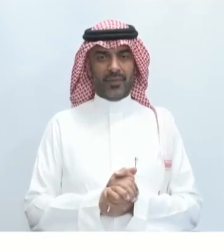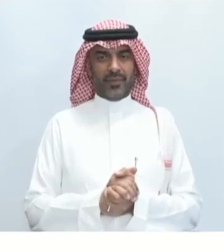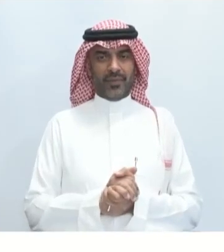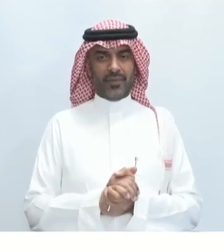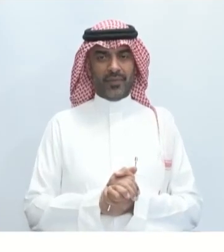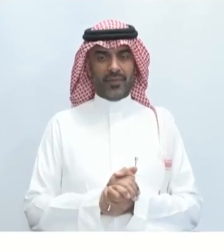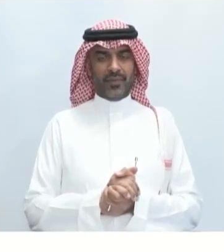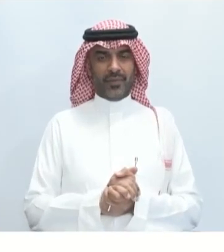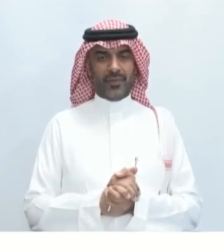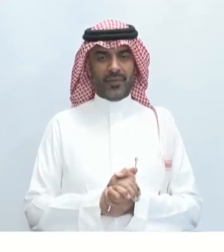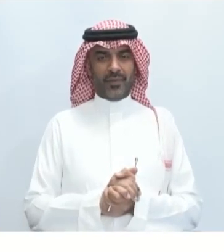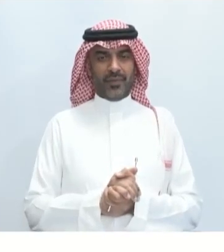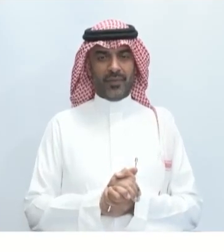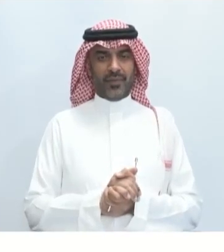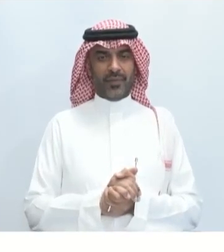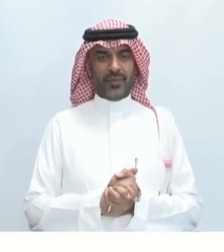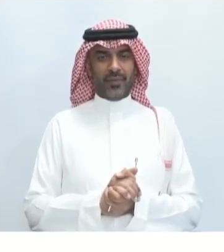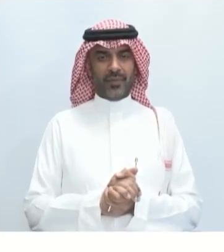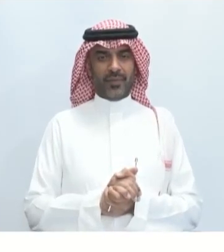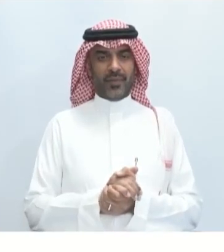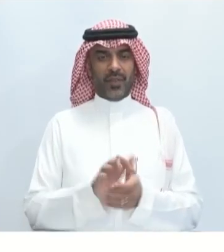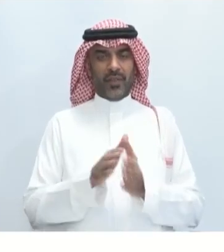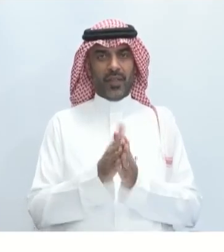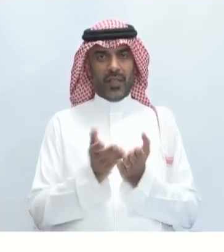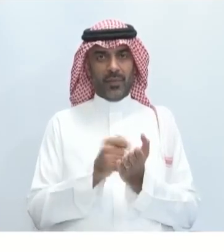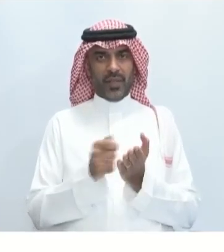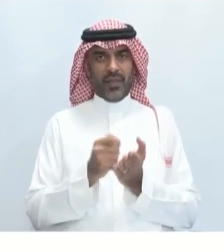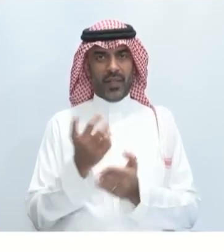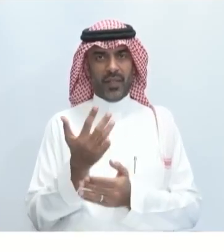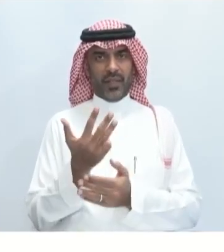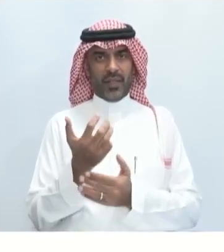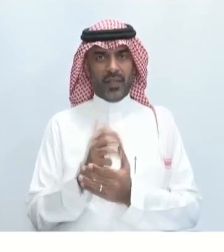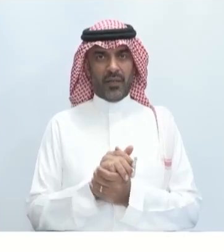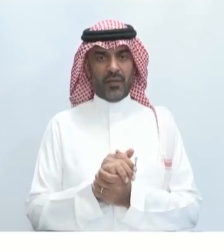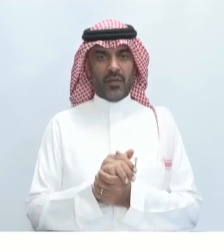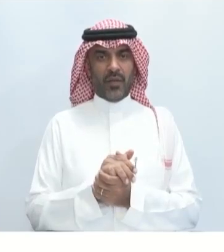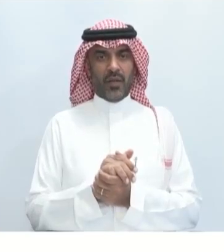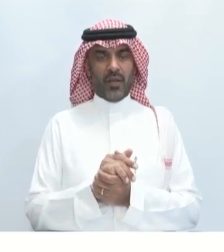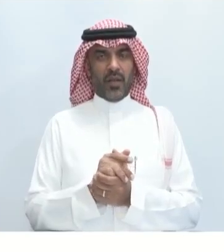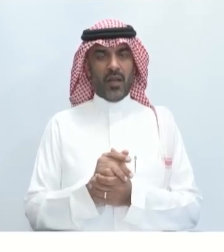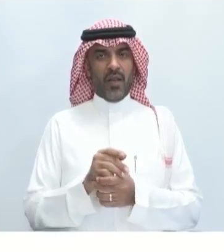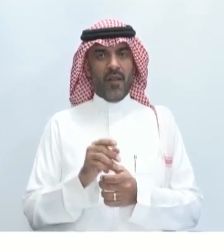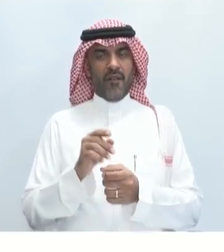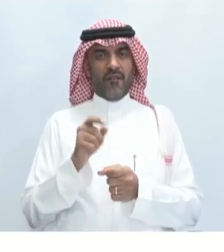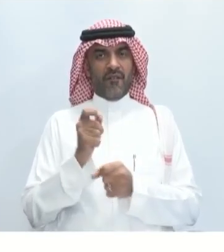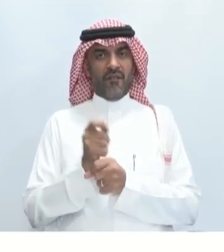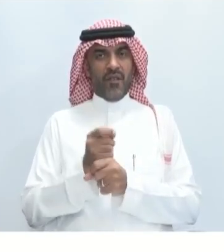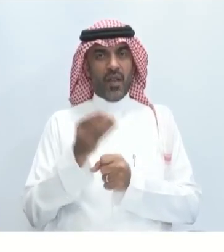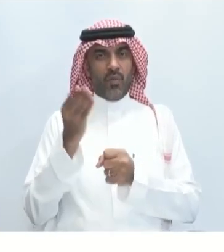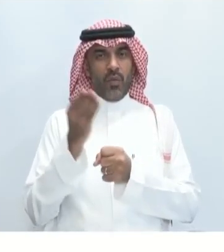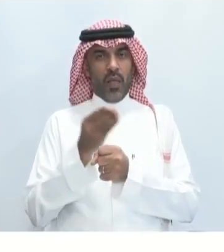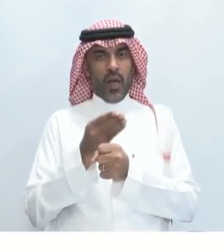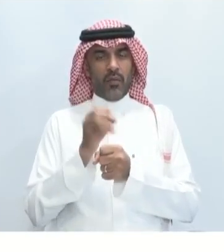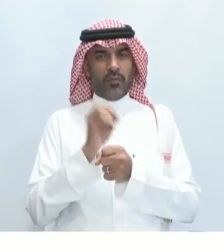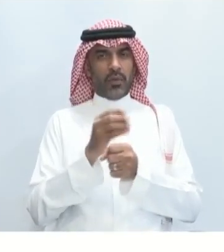استنتج نصل الى الاستنتاج في صفحه 90 ينصب الفعل المضارع اذا سبق باحد